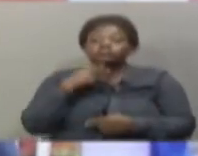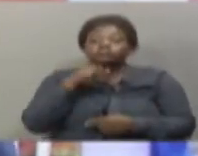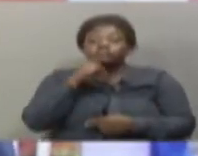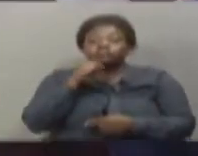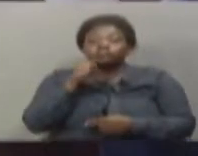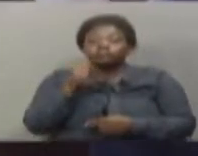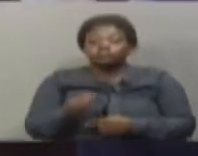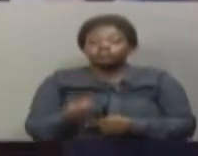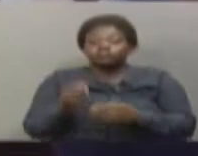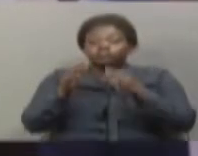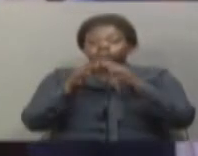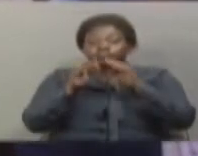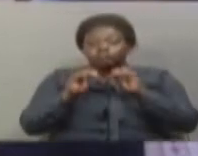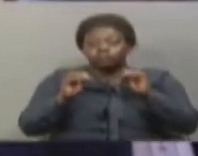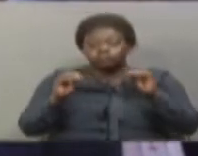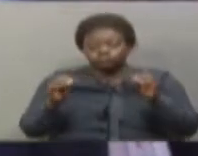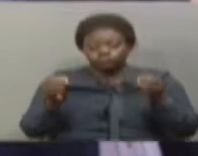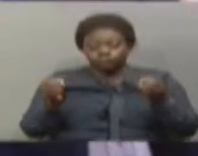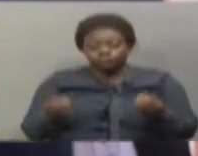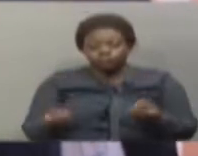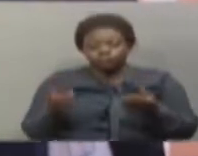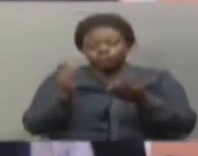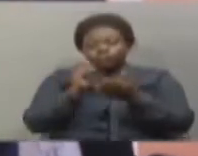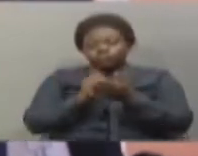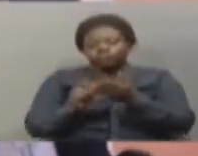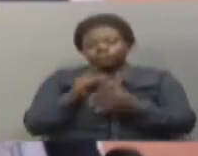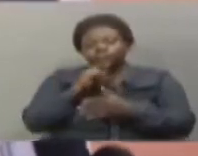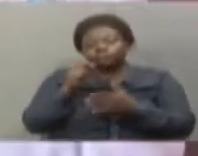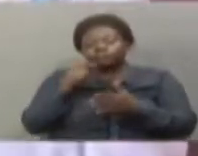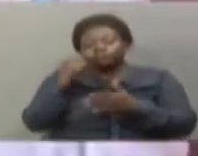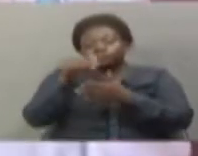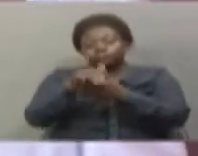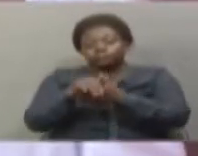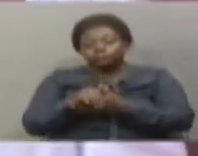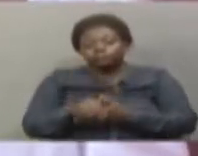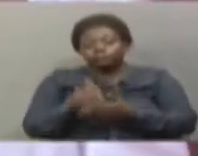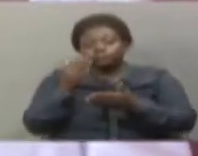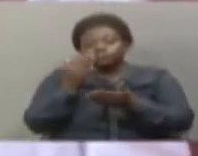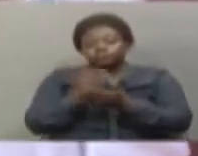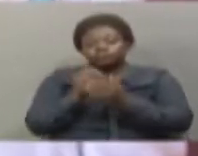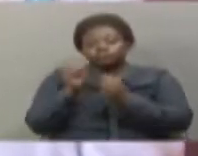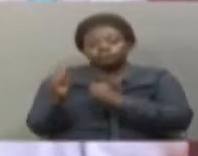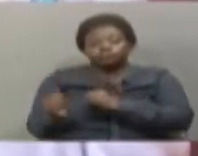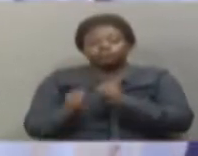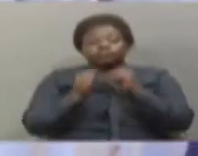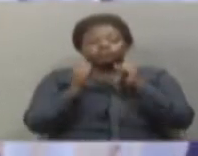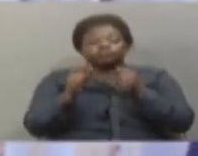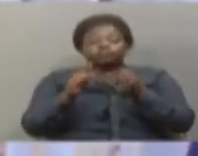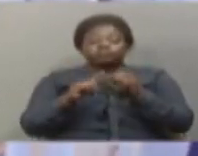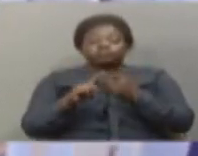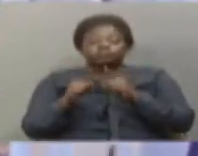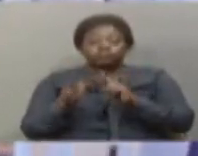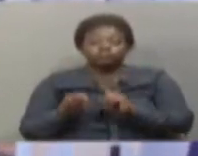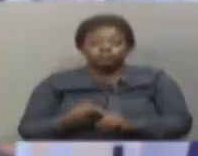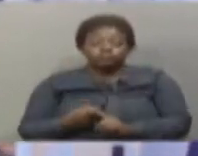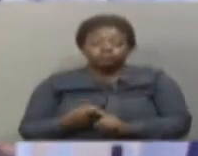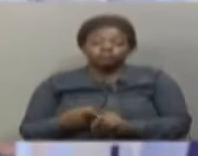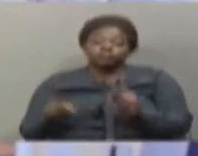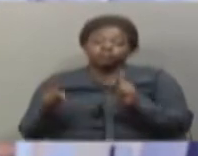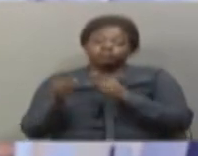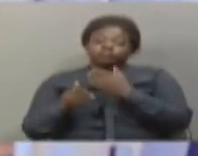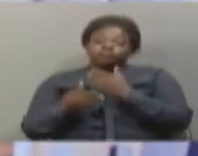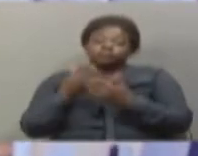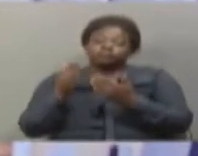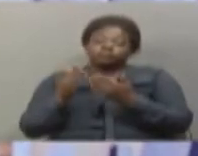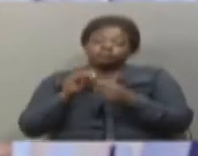tegaba maka. Philip Kakembo Ssekimpya omuwandiisi w'abaami abafumbo naye abasabye okunyweza omukwano. Abantu tetukyafaayo ku